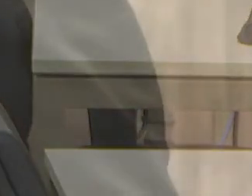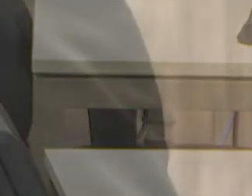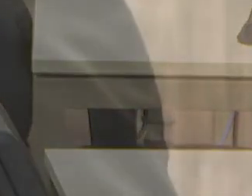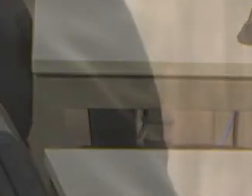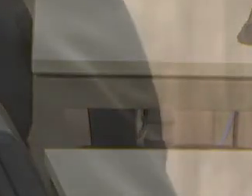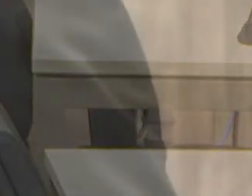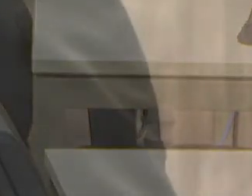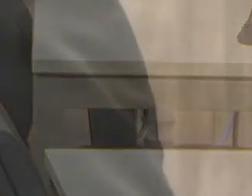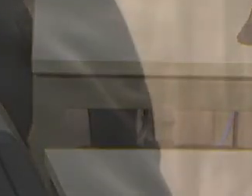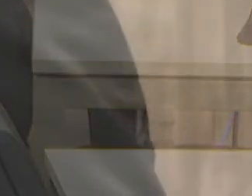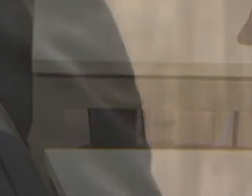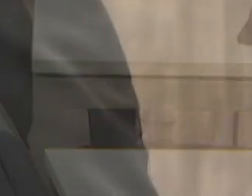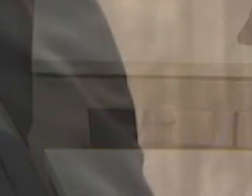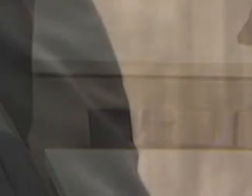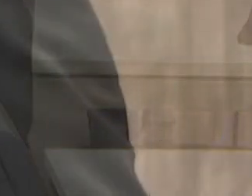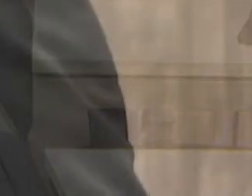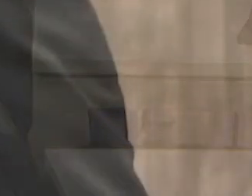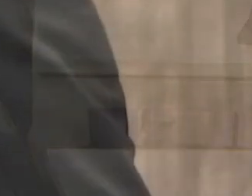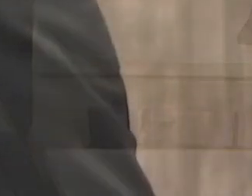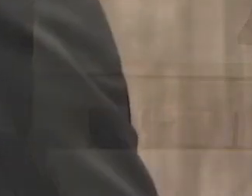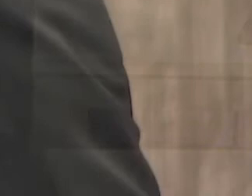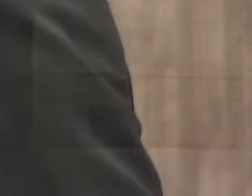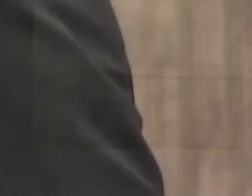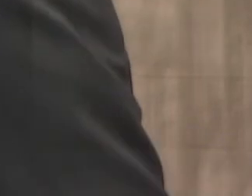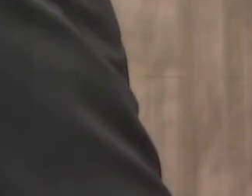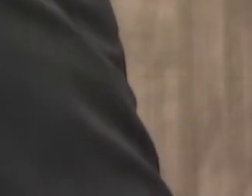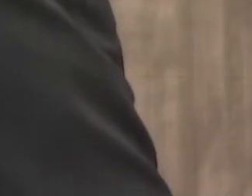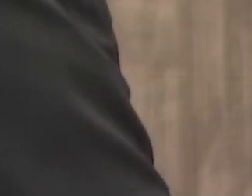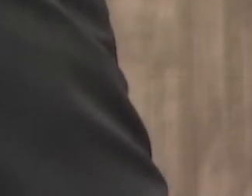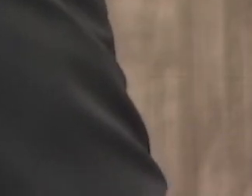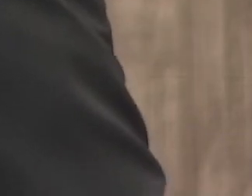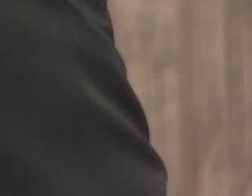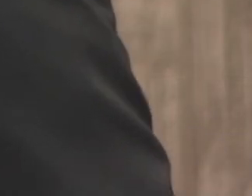e cominciò sul campo.